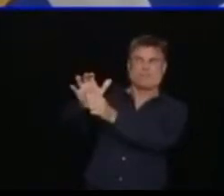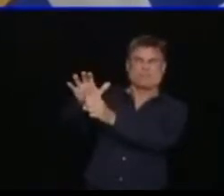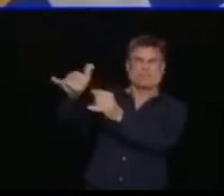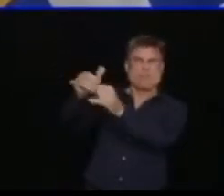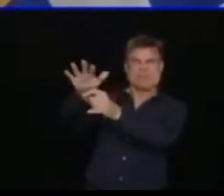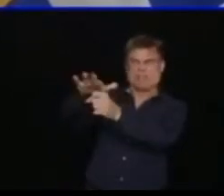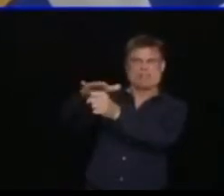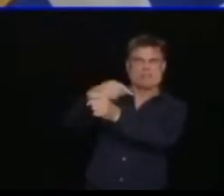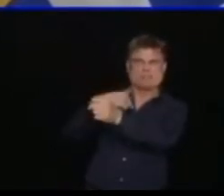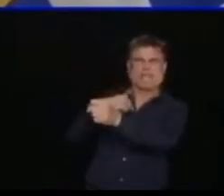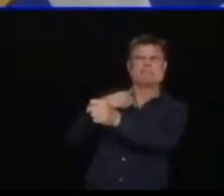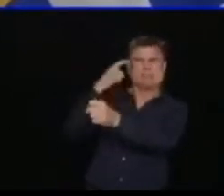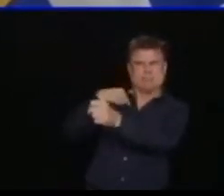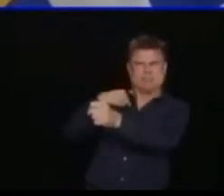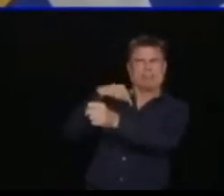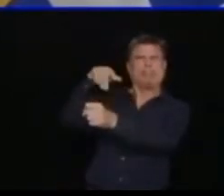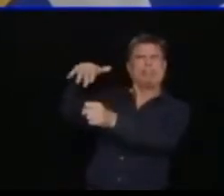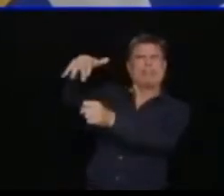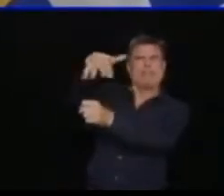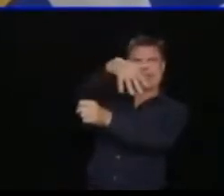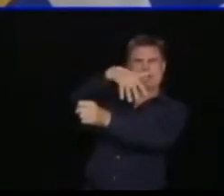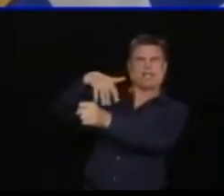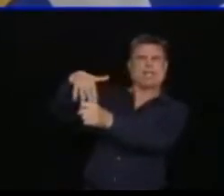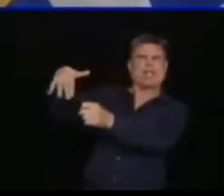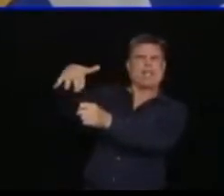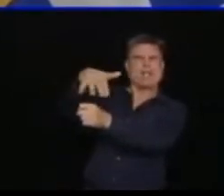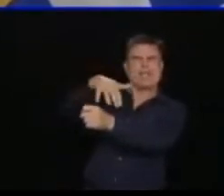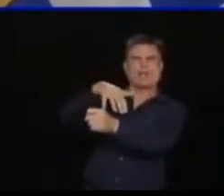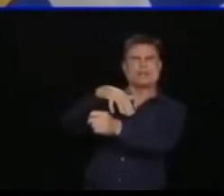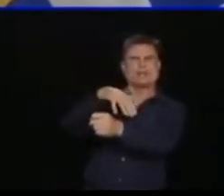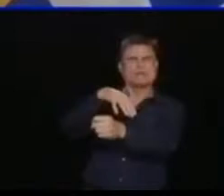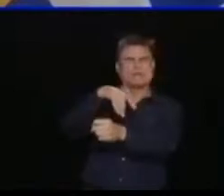联系我们，不要再去接触其他人了。